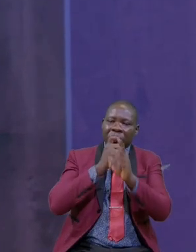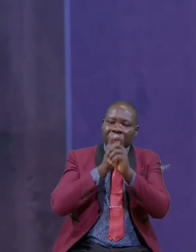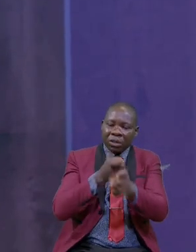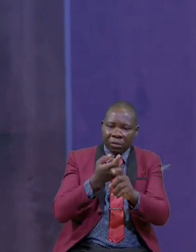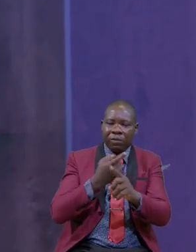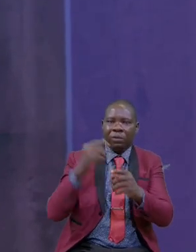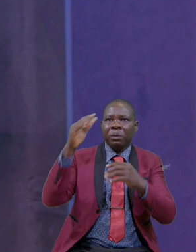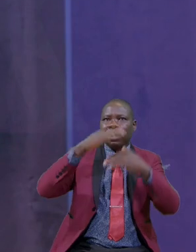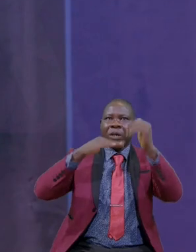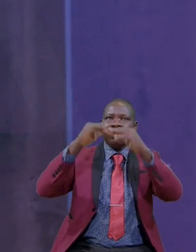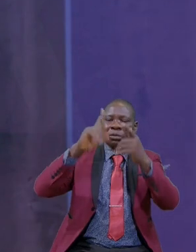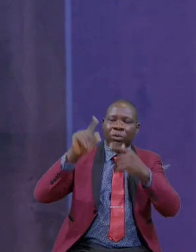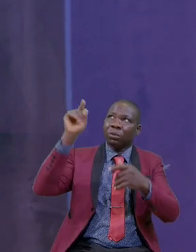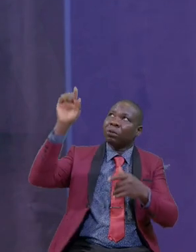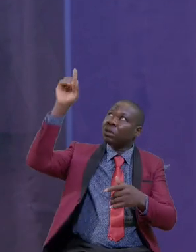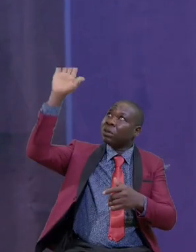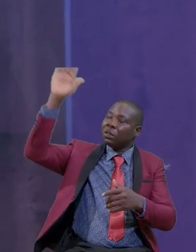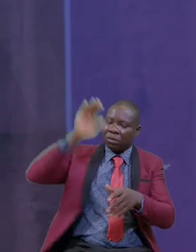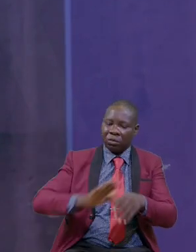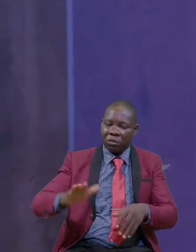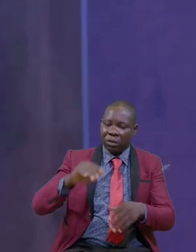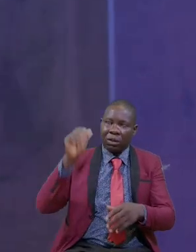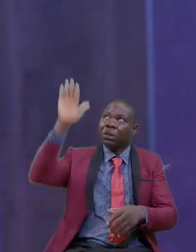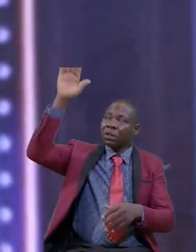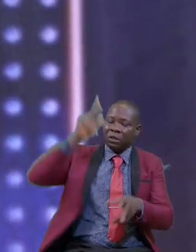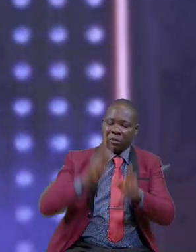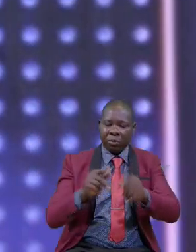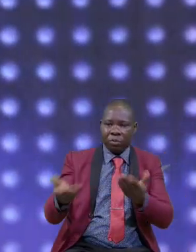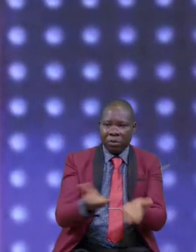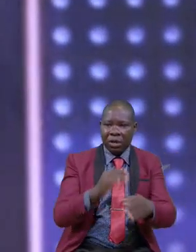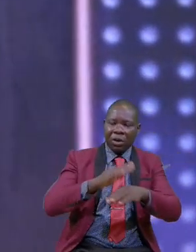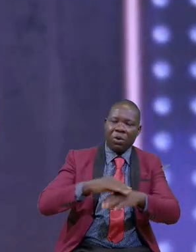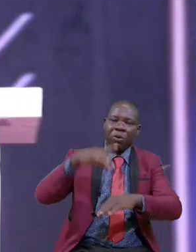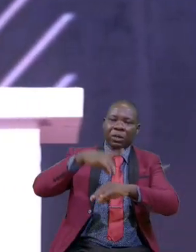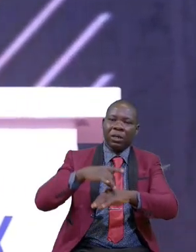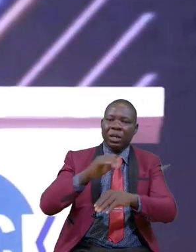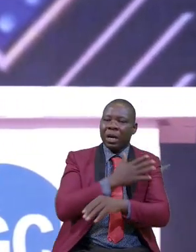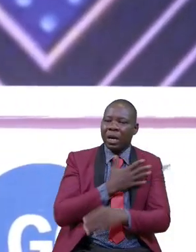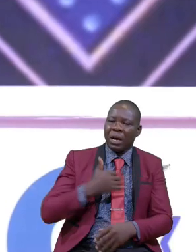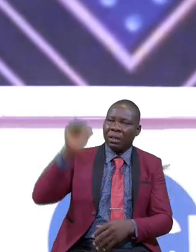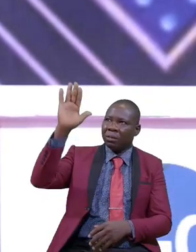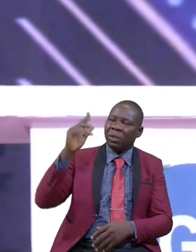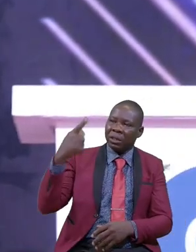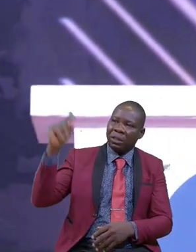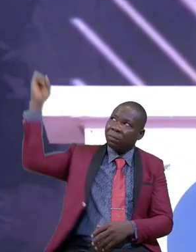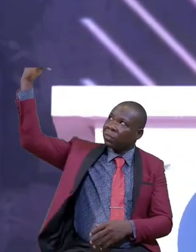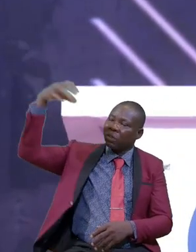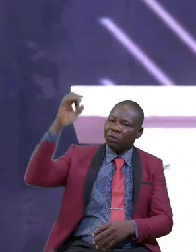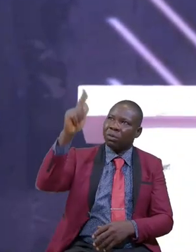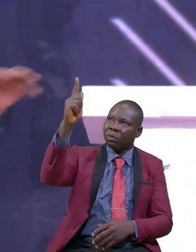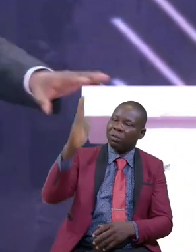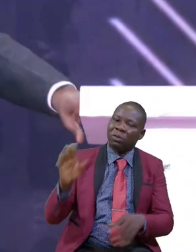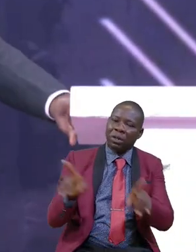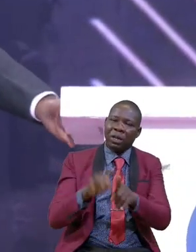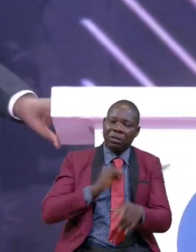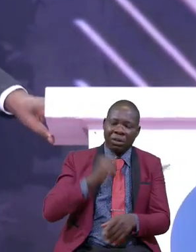people son here peuple sur la terre. And by the grace of God, as I realized Dieu, that cela, something began